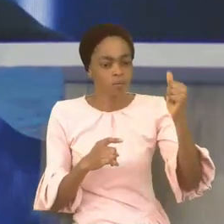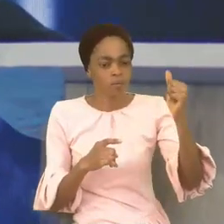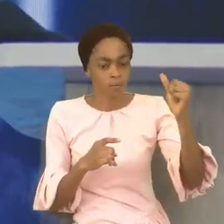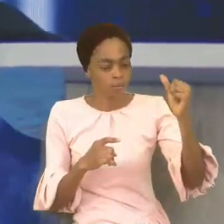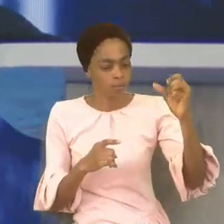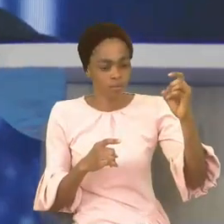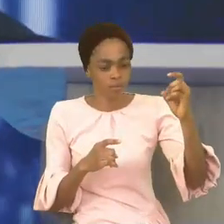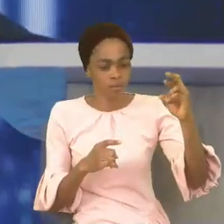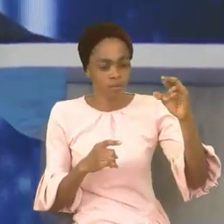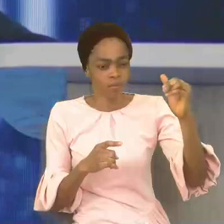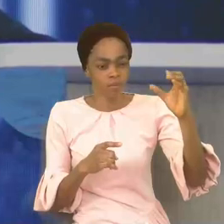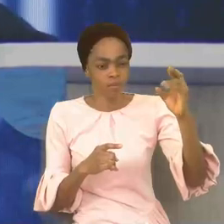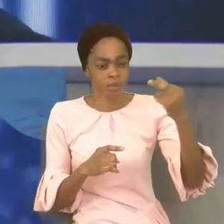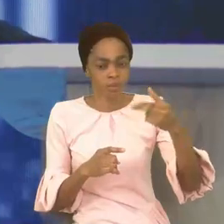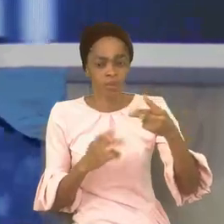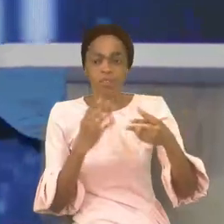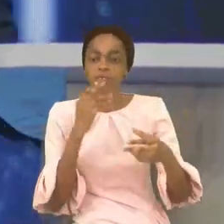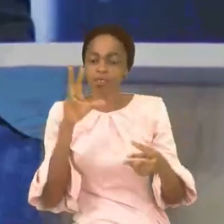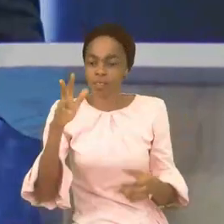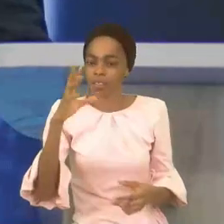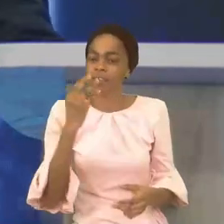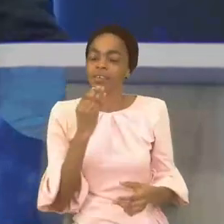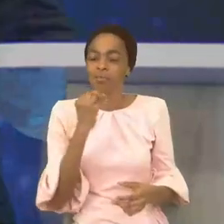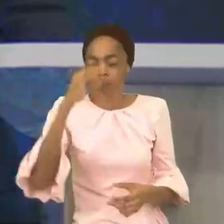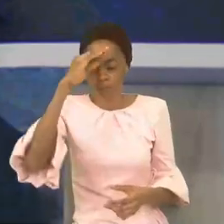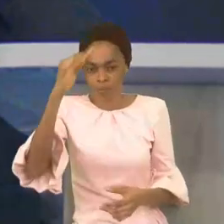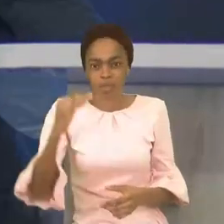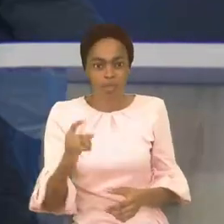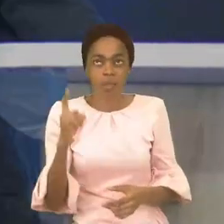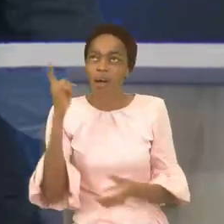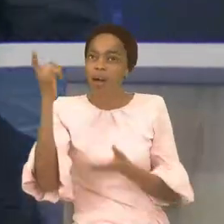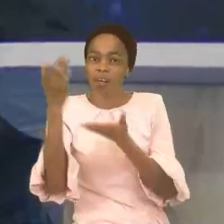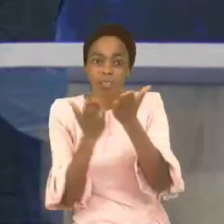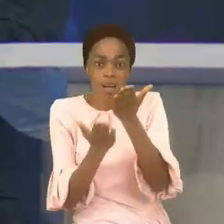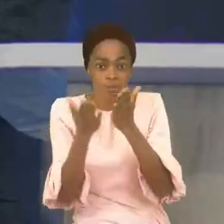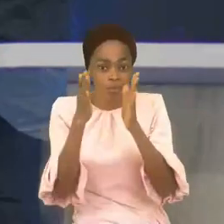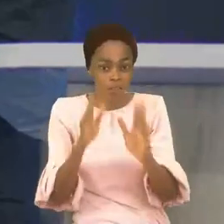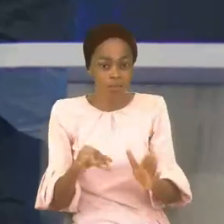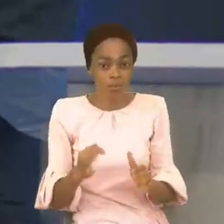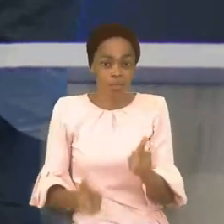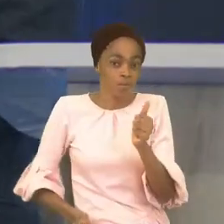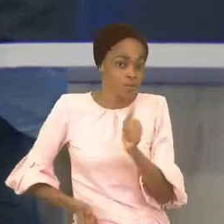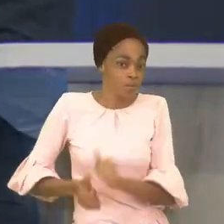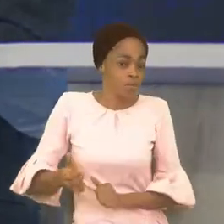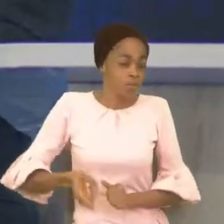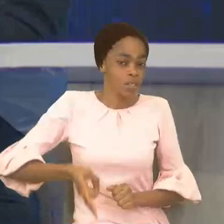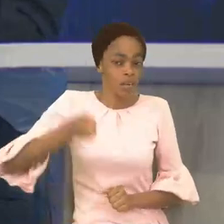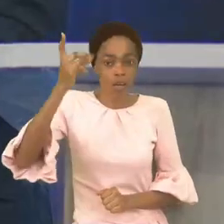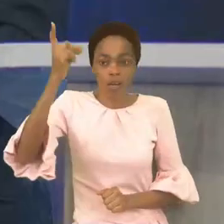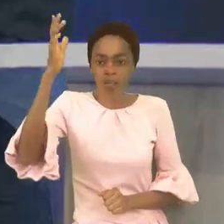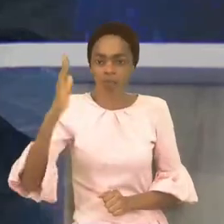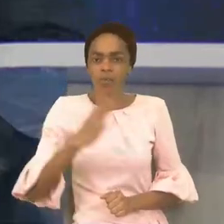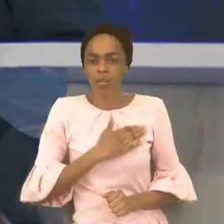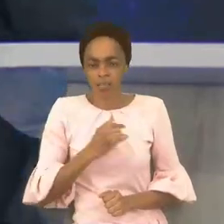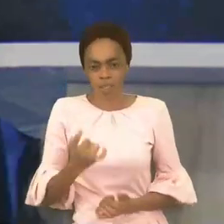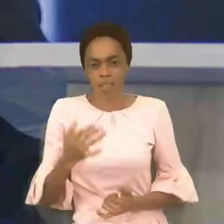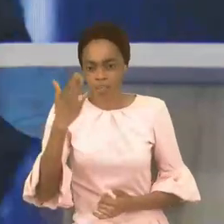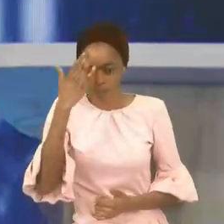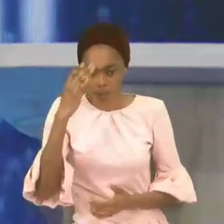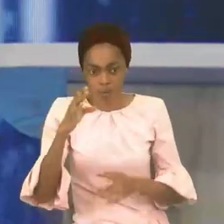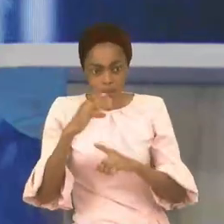Shadrach, Meshach et Abednego, serviteurs du Dieu très haut. Ils les connaissaient maintenant.